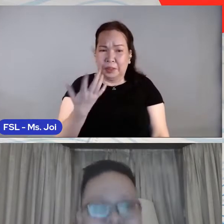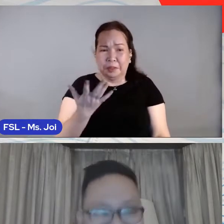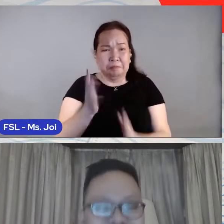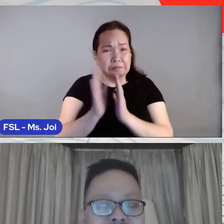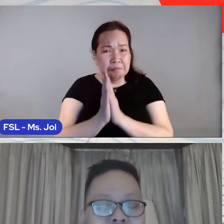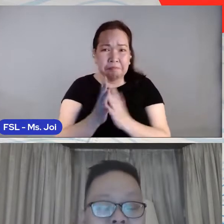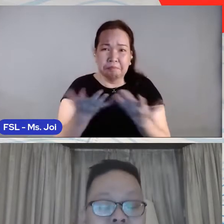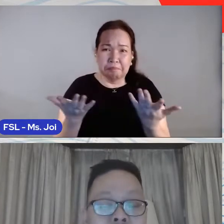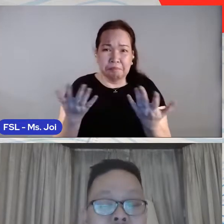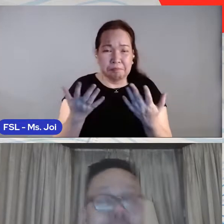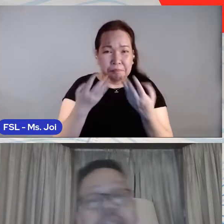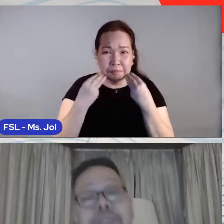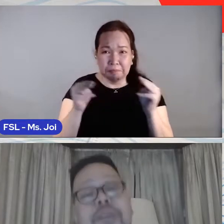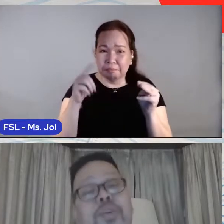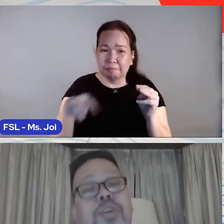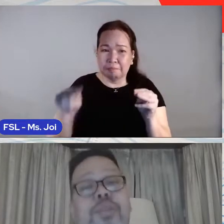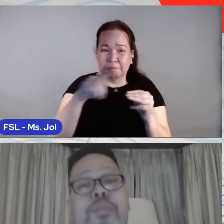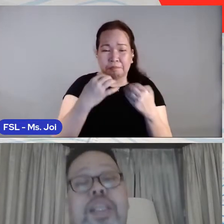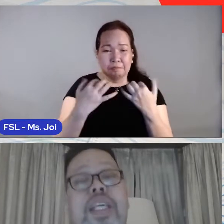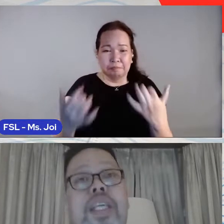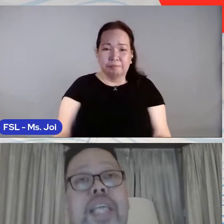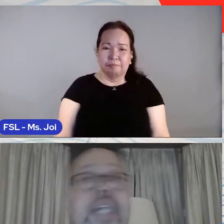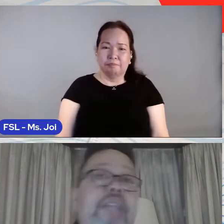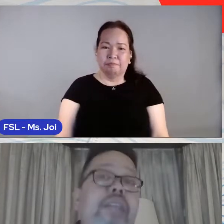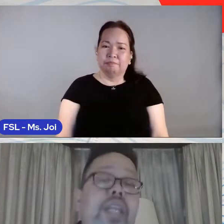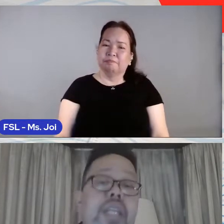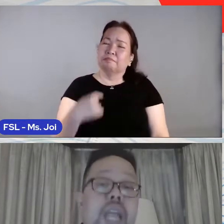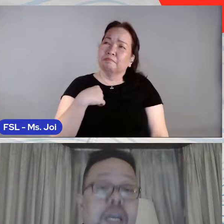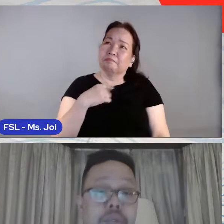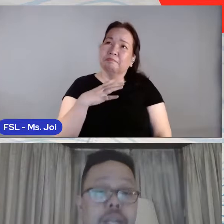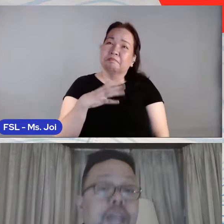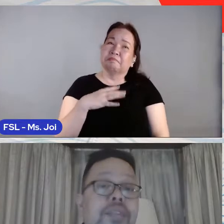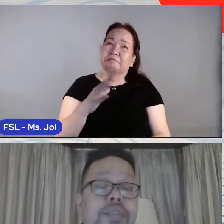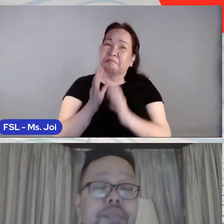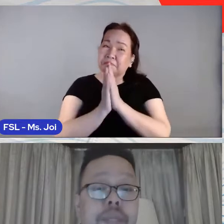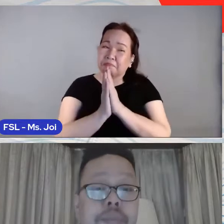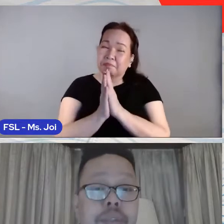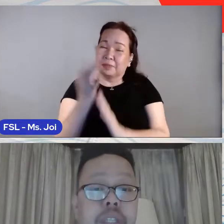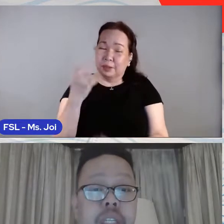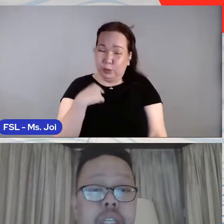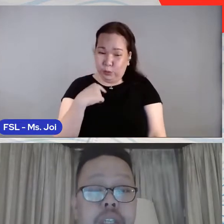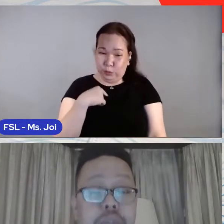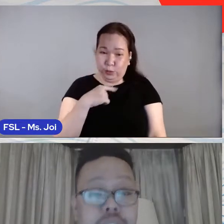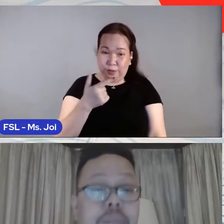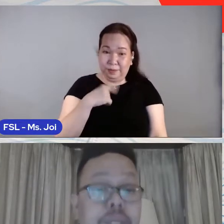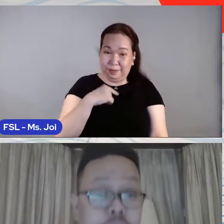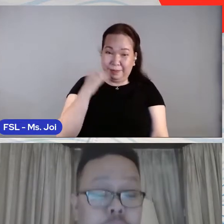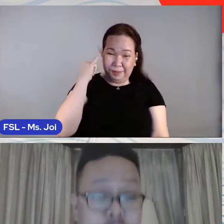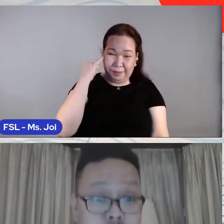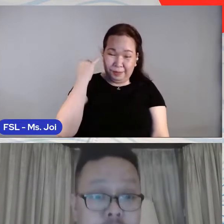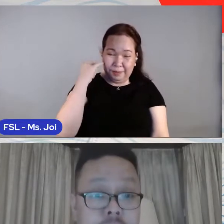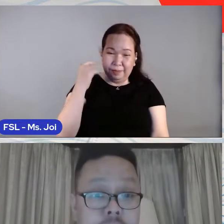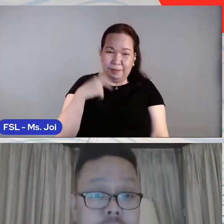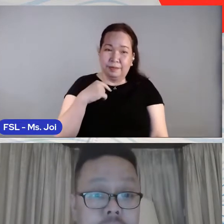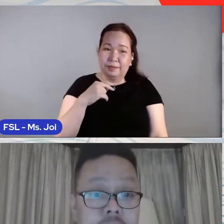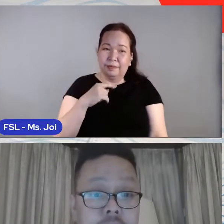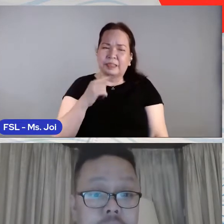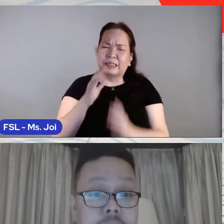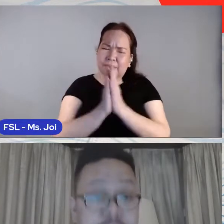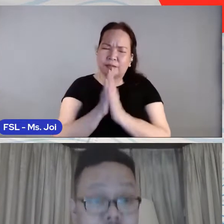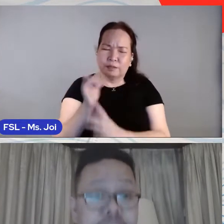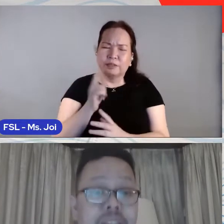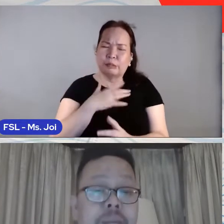our listeners. Well, if I'm going to plea anything, I would ask people to keep an open mind,